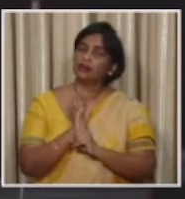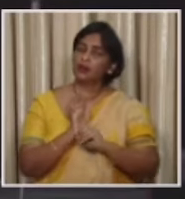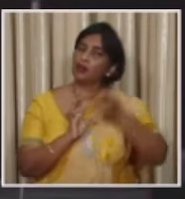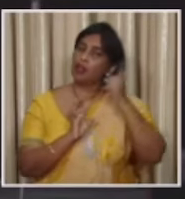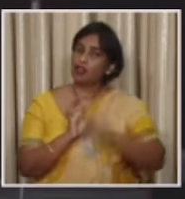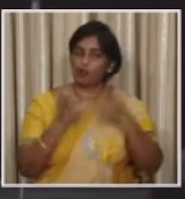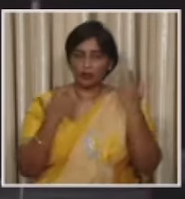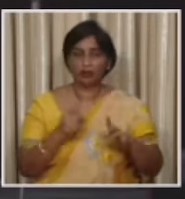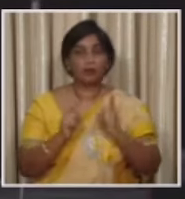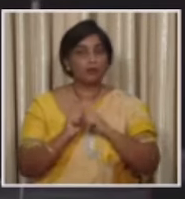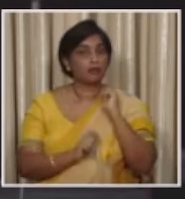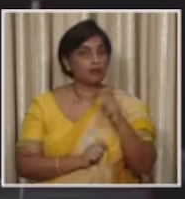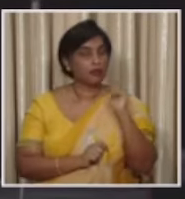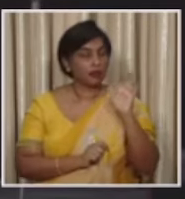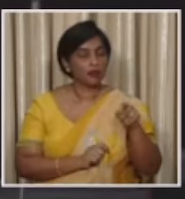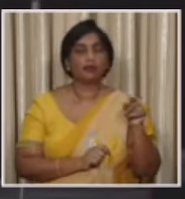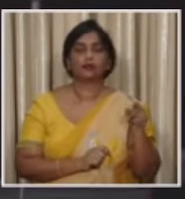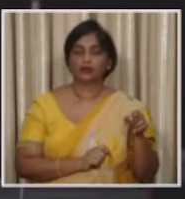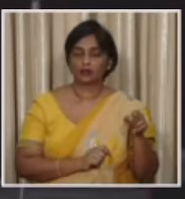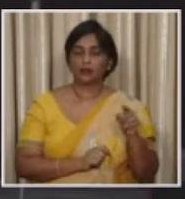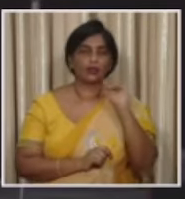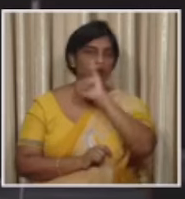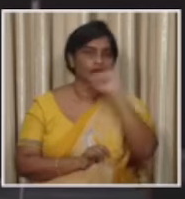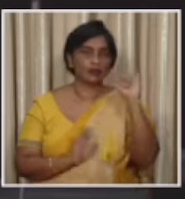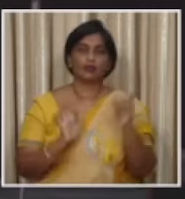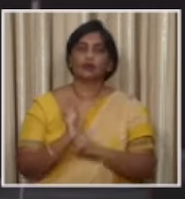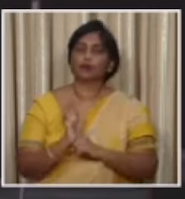අනුමත වුණාට ගෙවීම් සිදු කරලා තියෙන්නේ